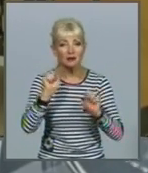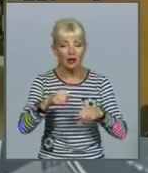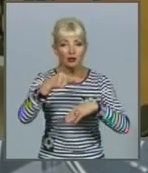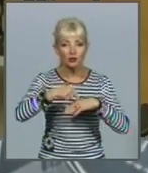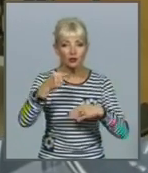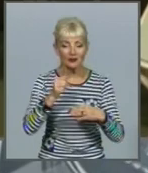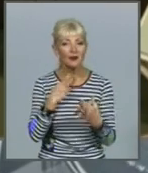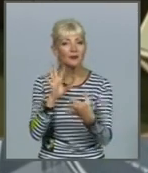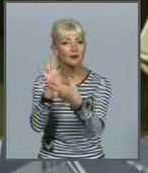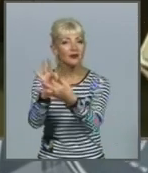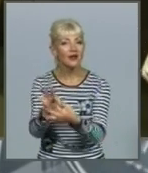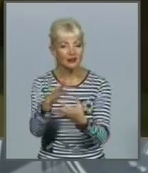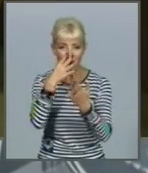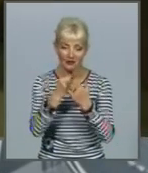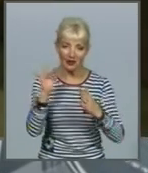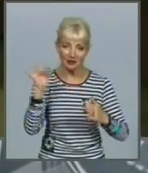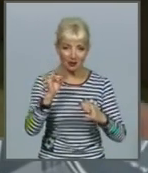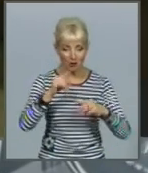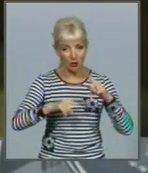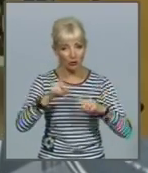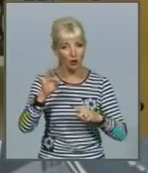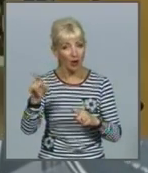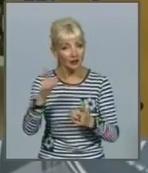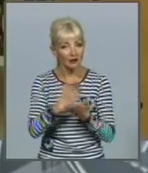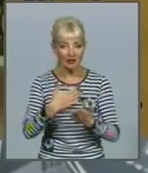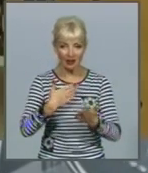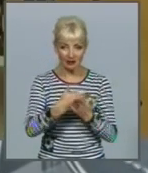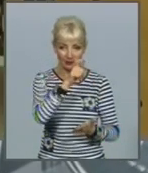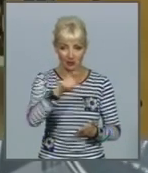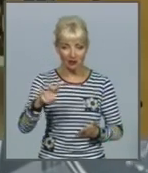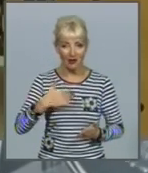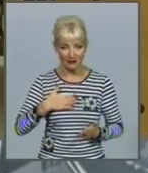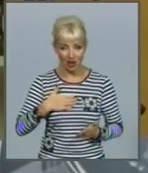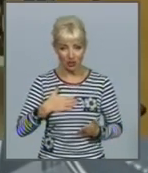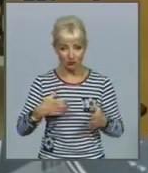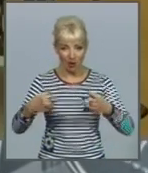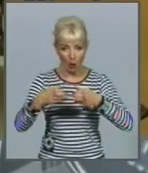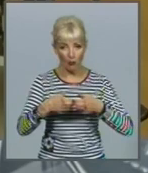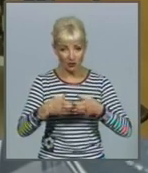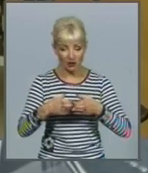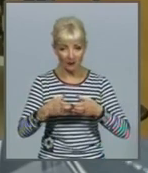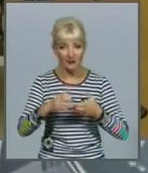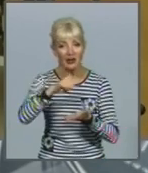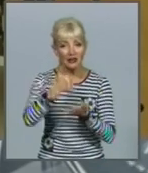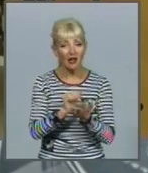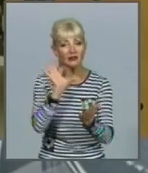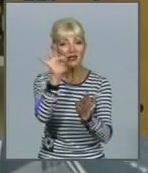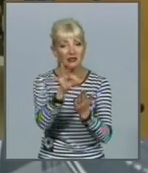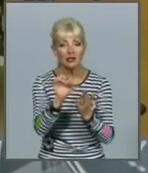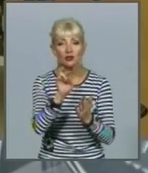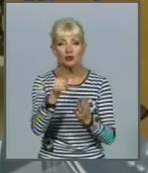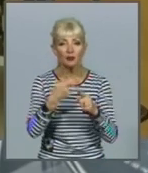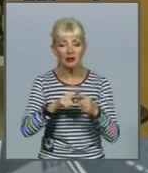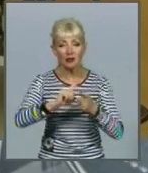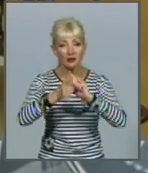но при этом они являются активными членами нашего общества. И, конечно же, главная цель, чтобы все это приводило к тому, что у